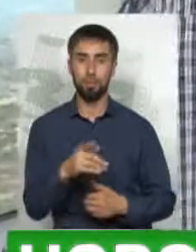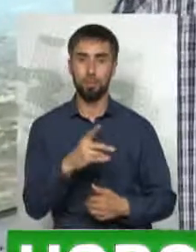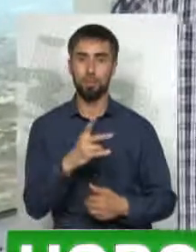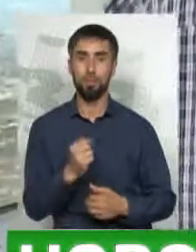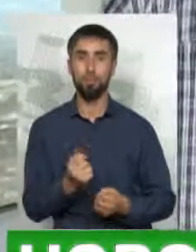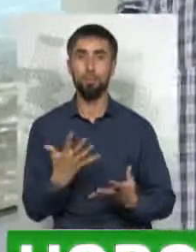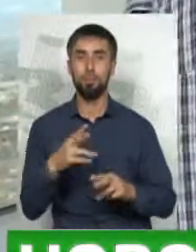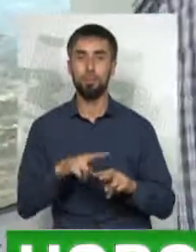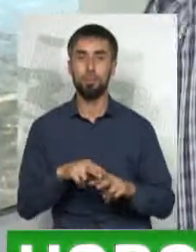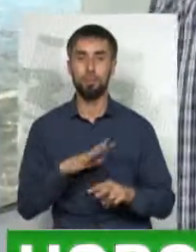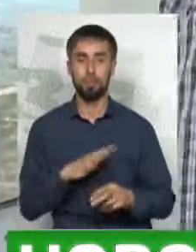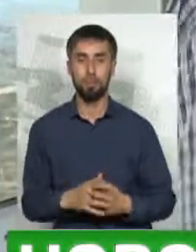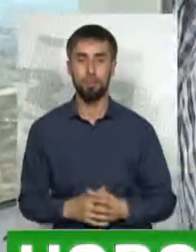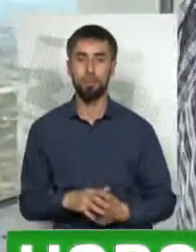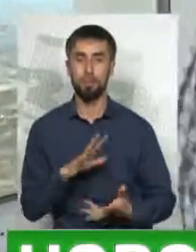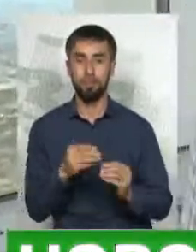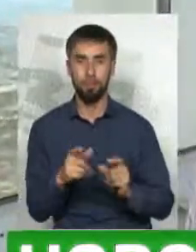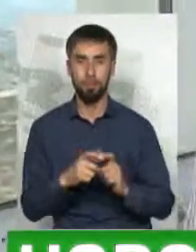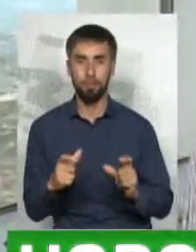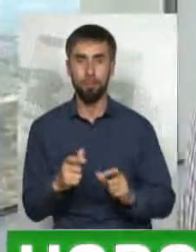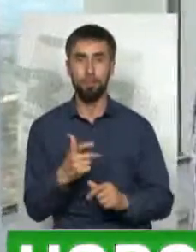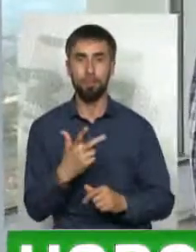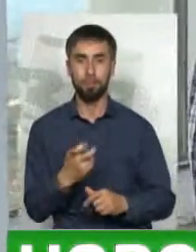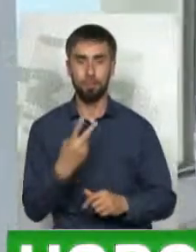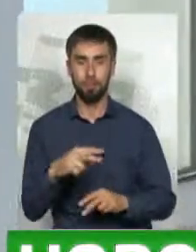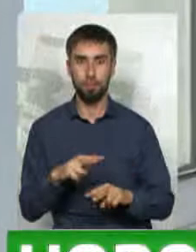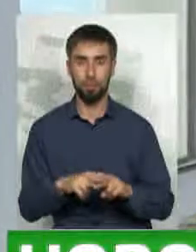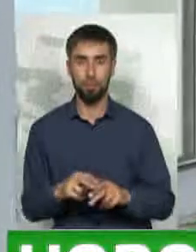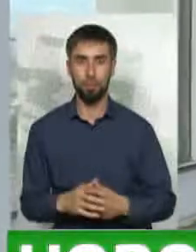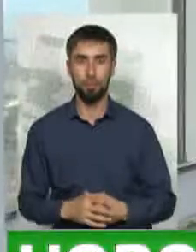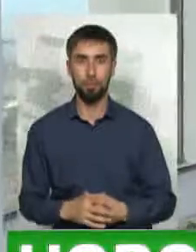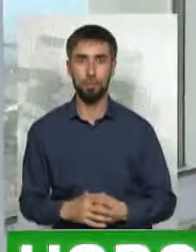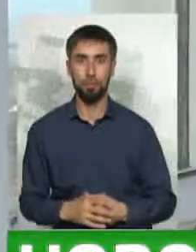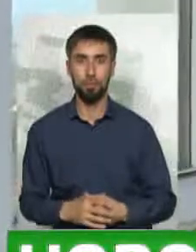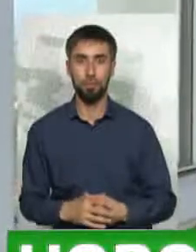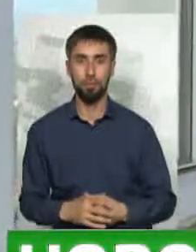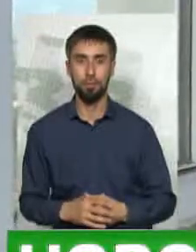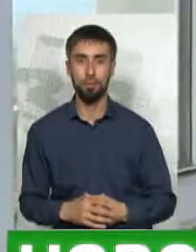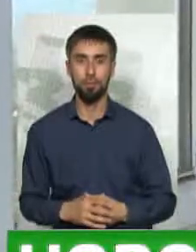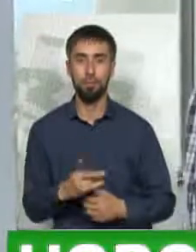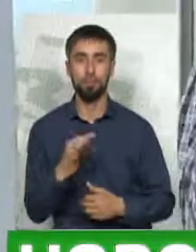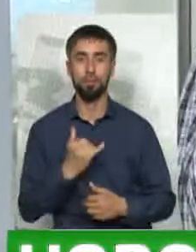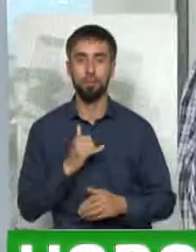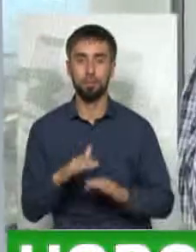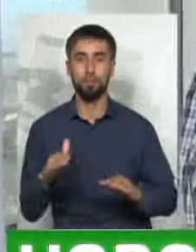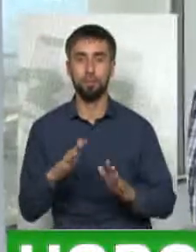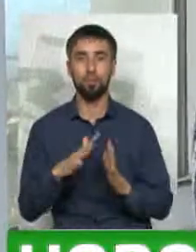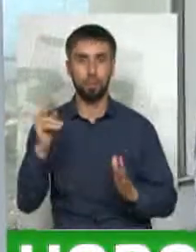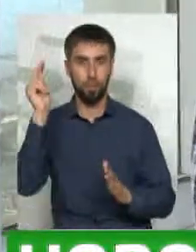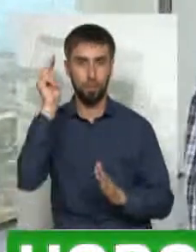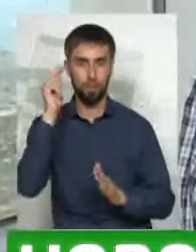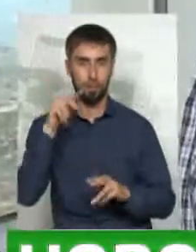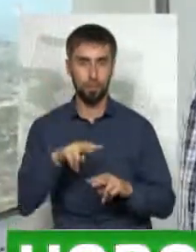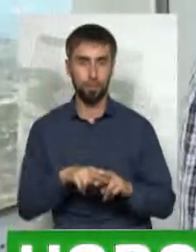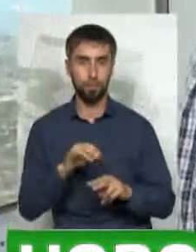я оказался. Вообще школ чихну, на 320 рассчитано, и школ. Бирж, ну, хады тхо, здесь. Ну, хады